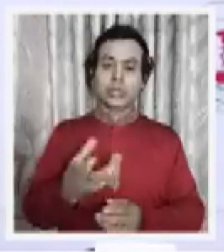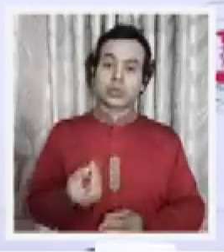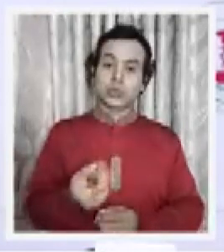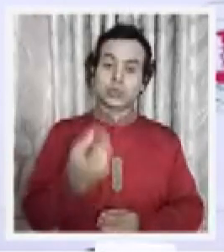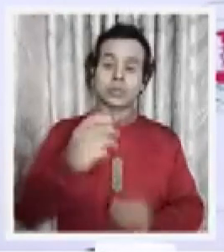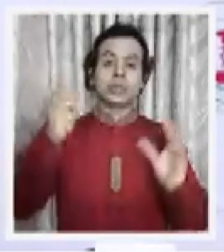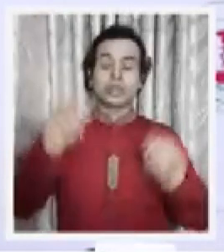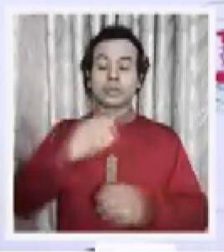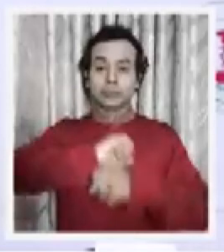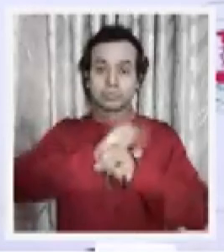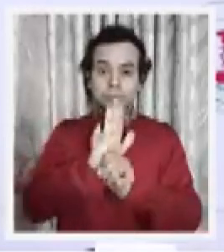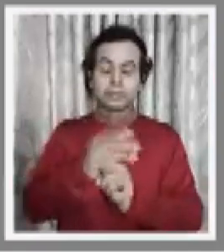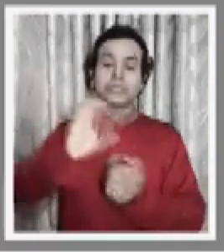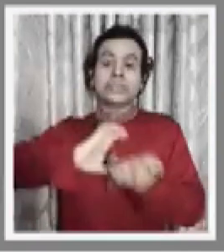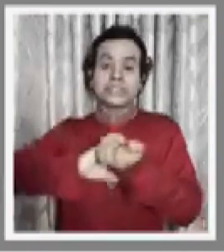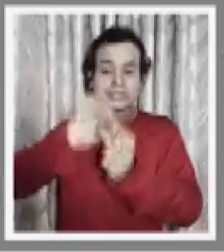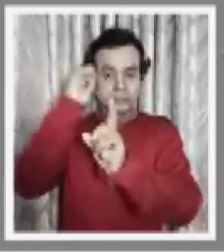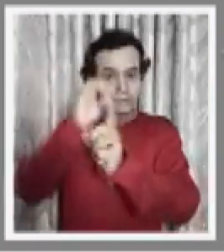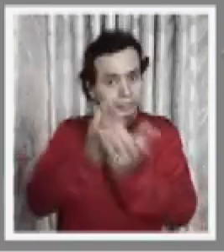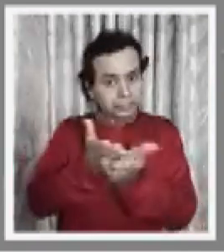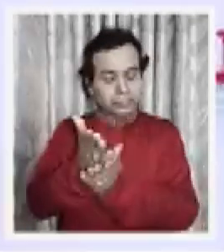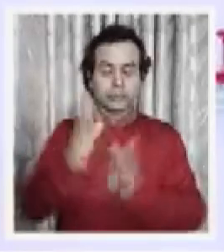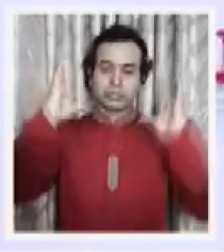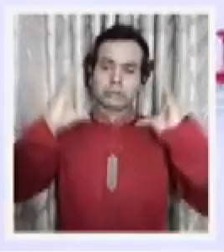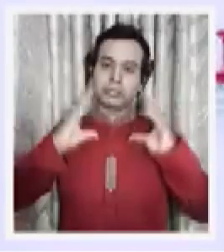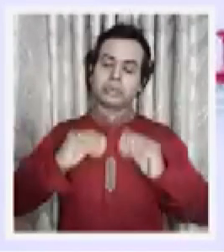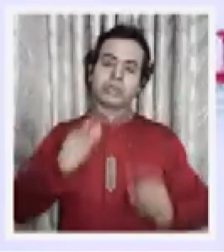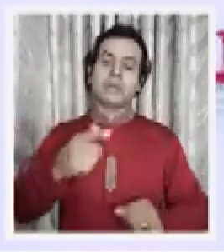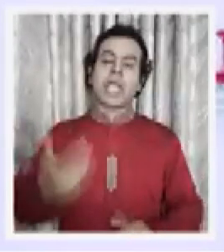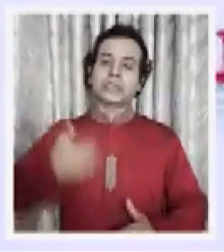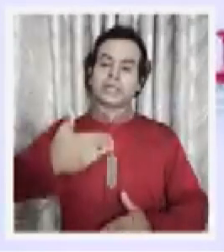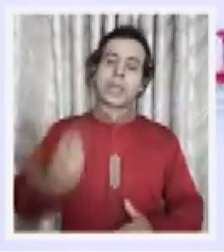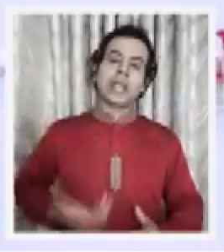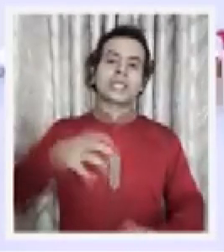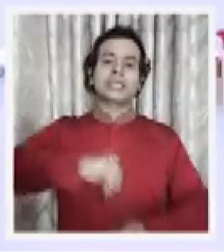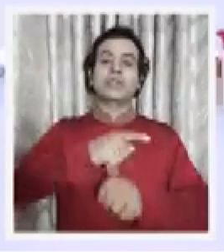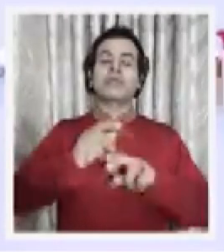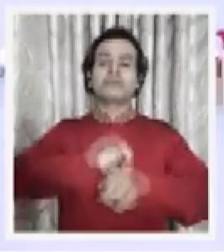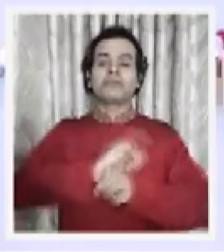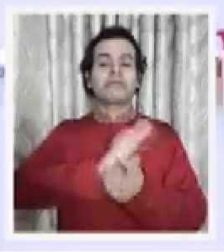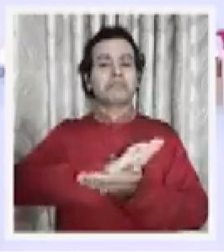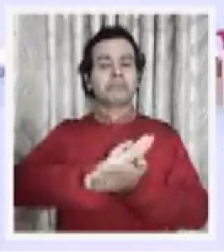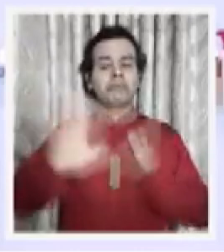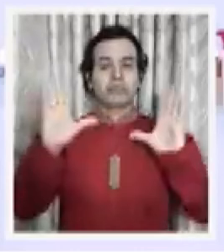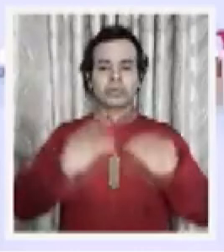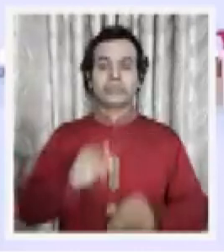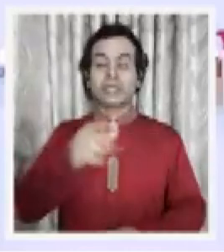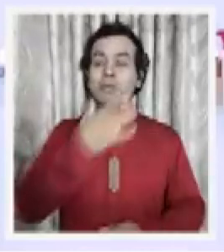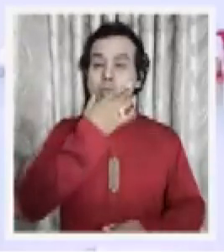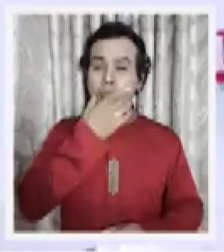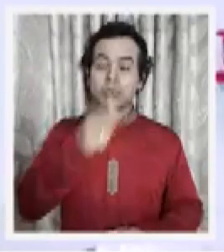প্রতিরোধ প্রধান উপায়, কাজে রোগ শনাক্ত করার জন্য সহায়তা করুন, নমুনা পরীক্ষা করতে দিন।